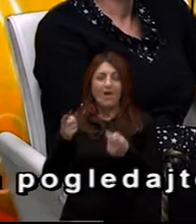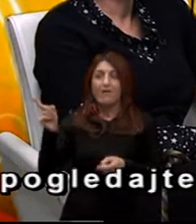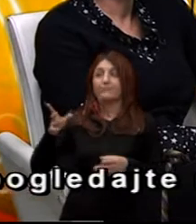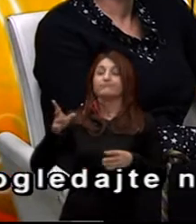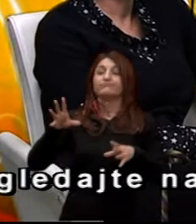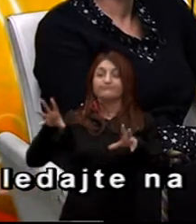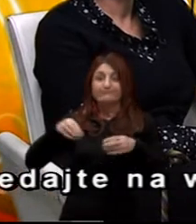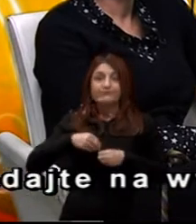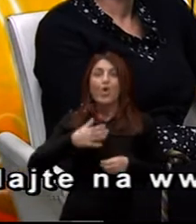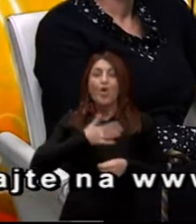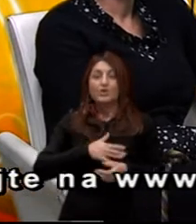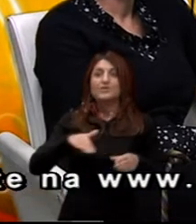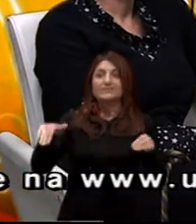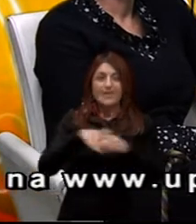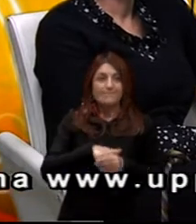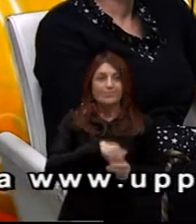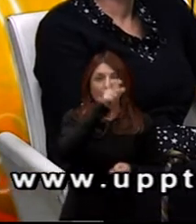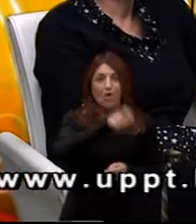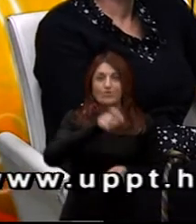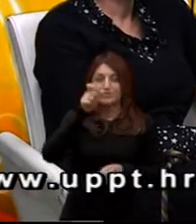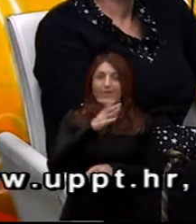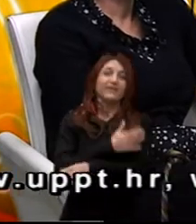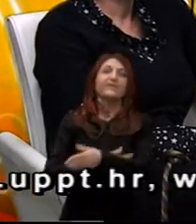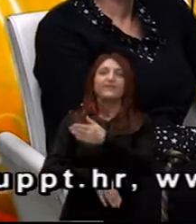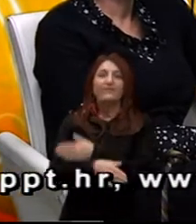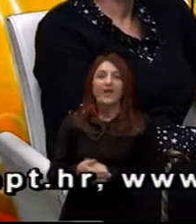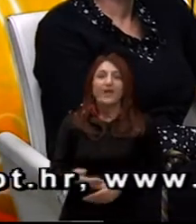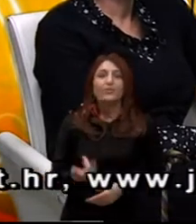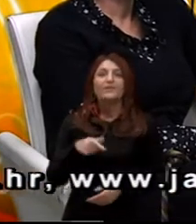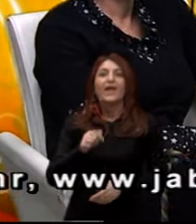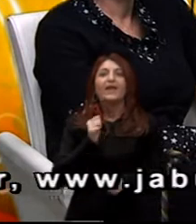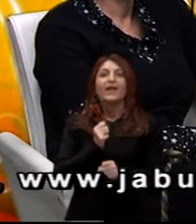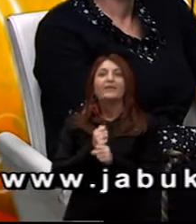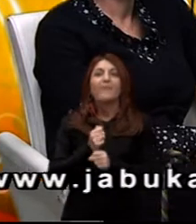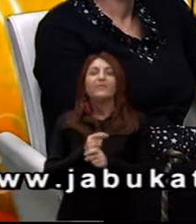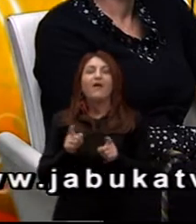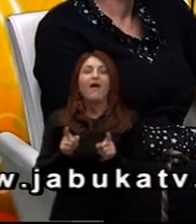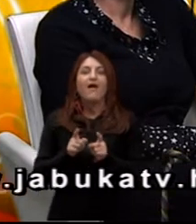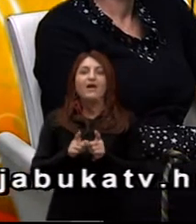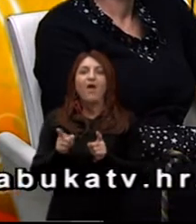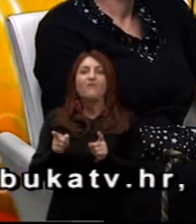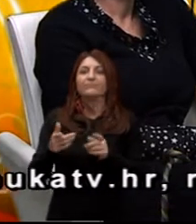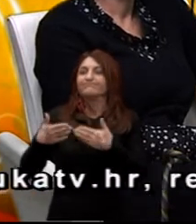zaposliti osobe s invaliditetom, napraviti tu nekakvu posudionicu asistivne